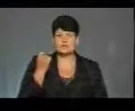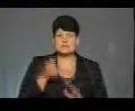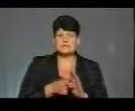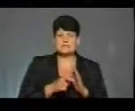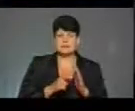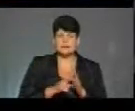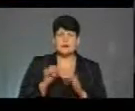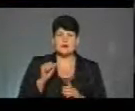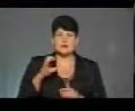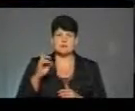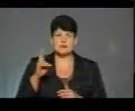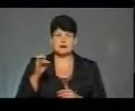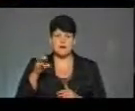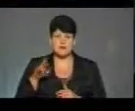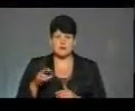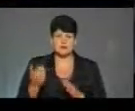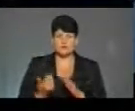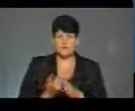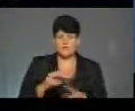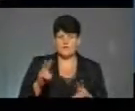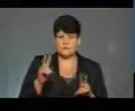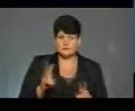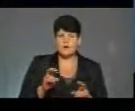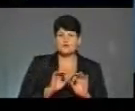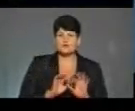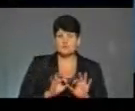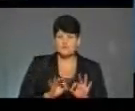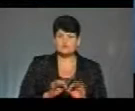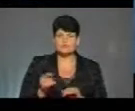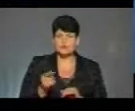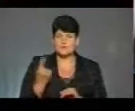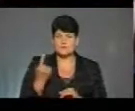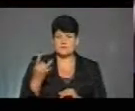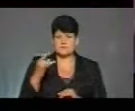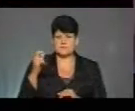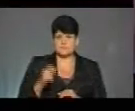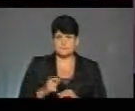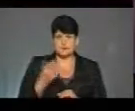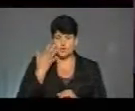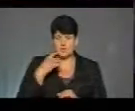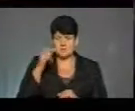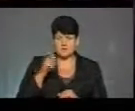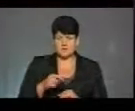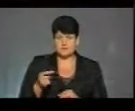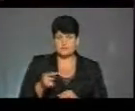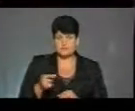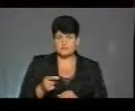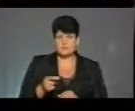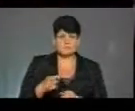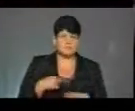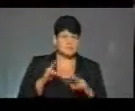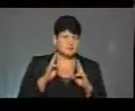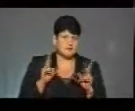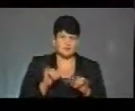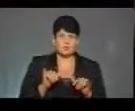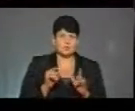Одинадцятикласниці з Асканії Нової Каріна Простова та Яна Гринівецька розповіли – у Тернополі вперше. Ми коли приїхали до Тернополя, ми зовсім не знали, куди